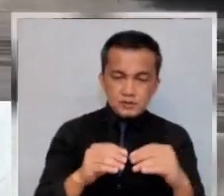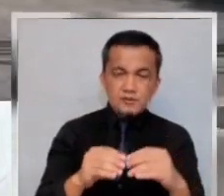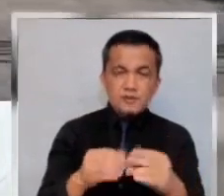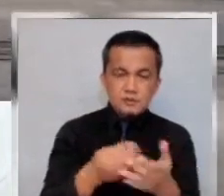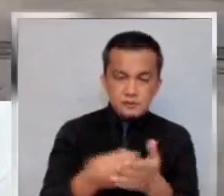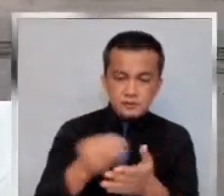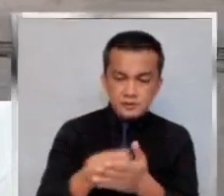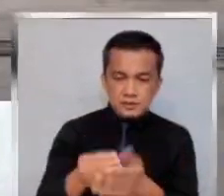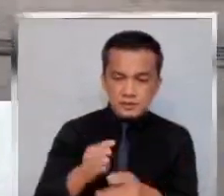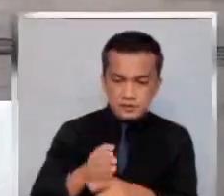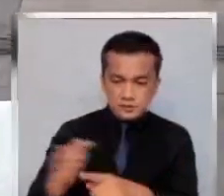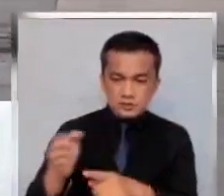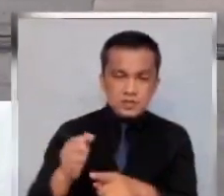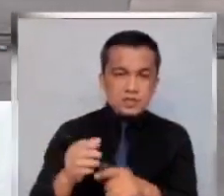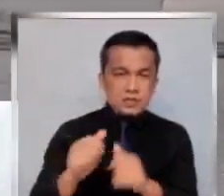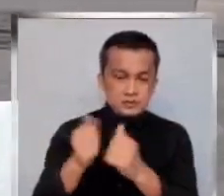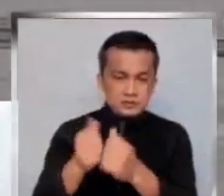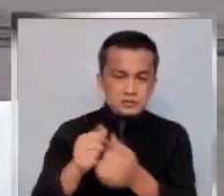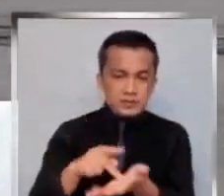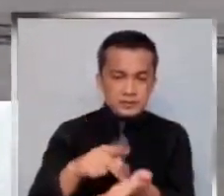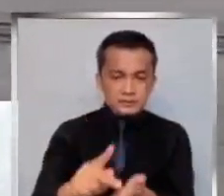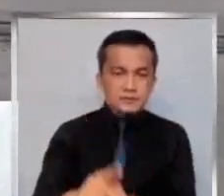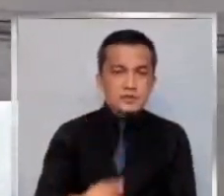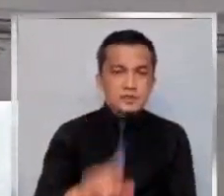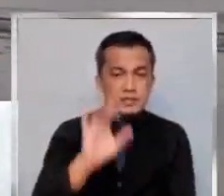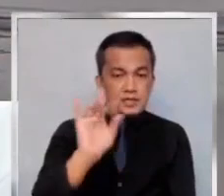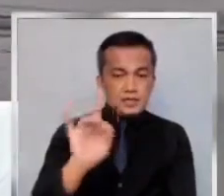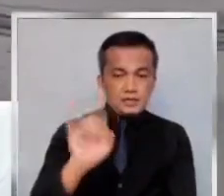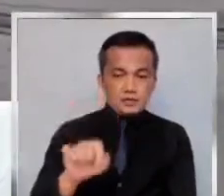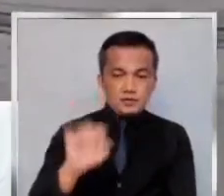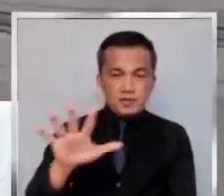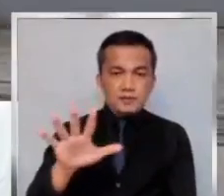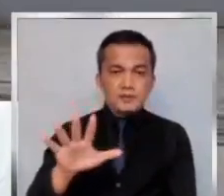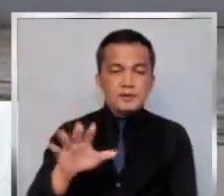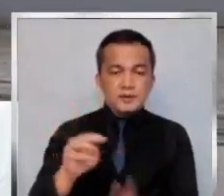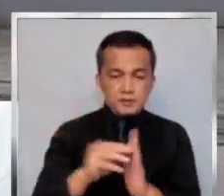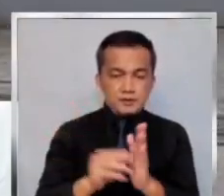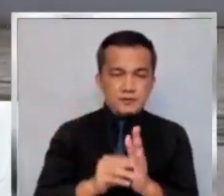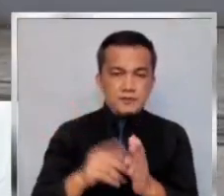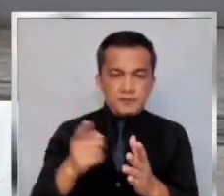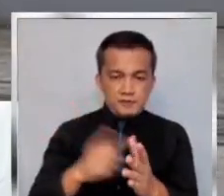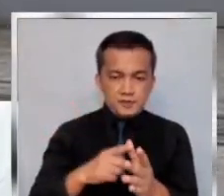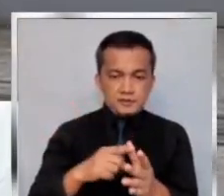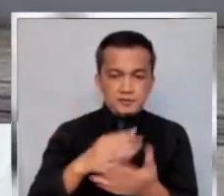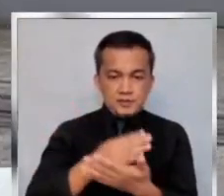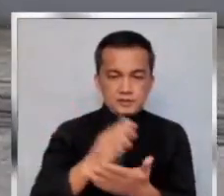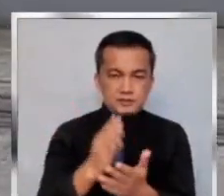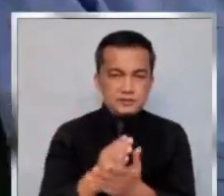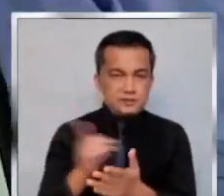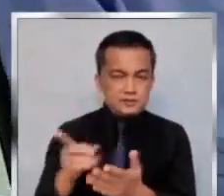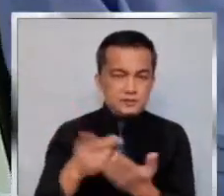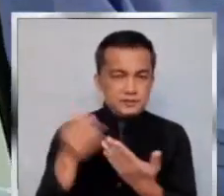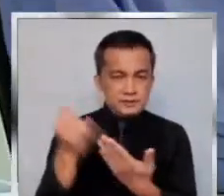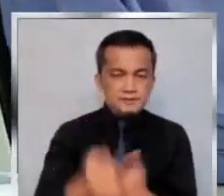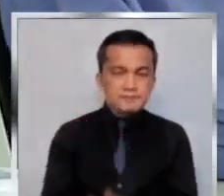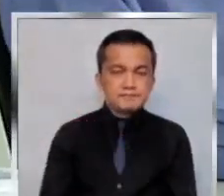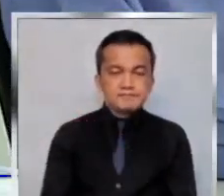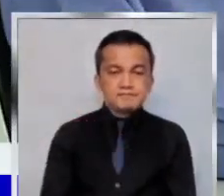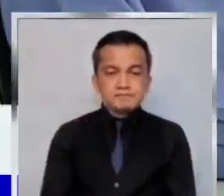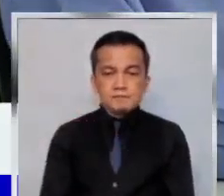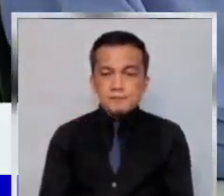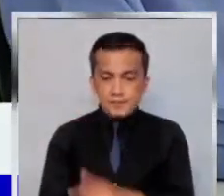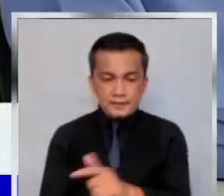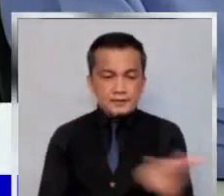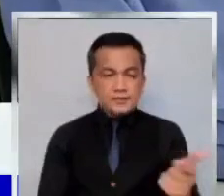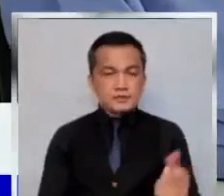bayad. Nasa 8.5 million pesos ang paunang budget ng BFAR para sa proyekto. The objective of this partnership is to ensure that